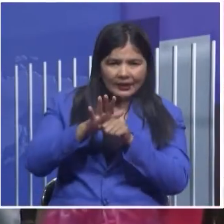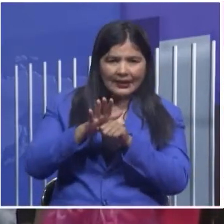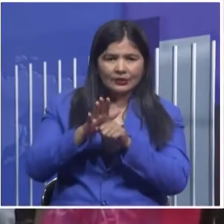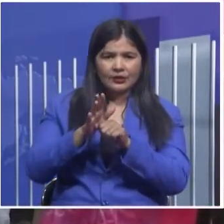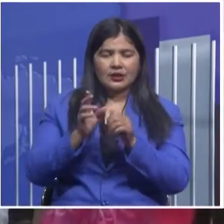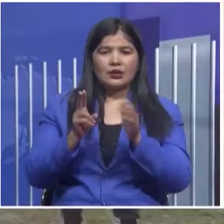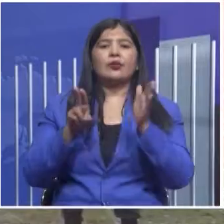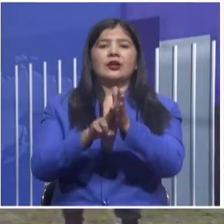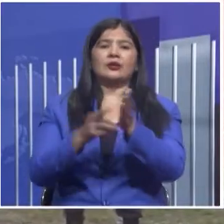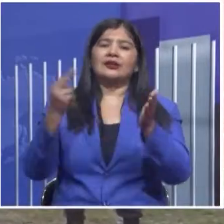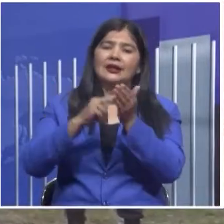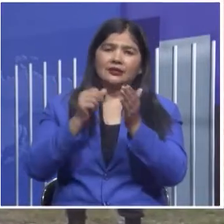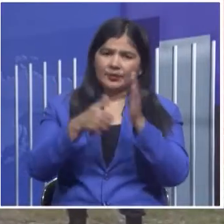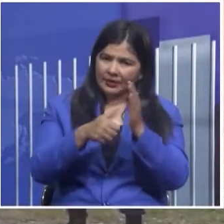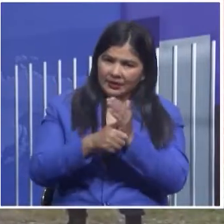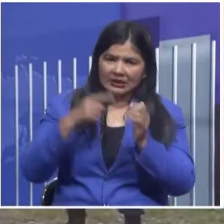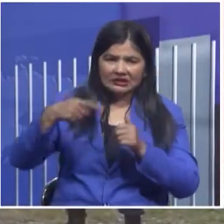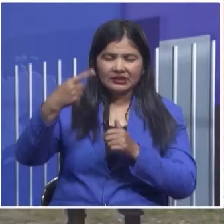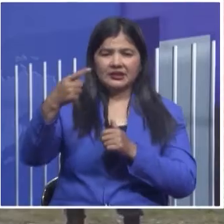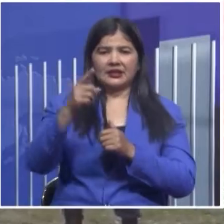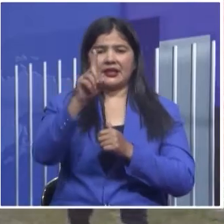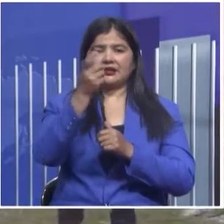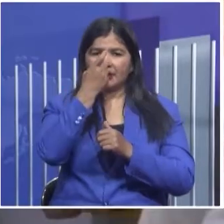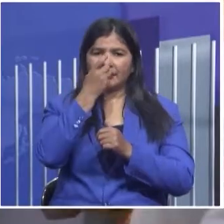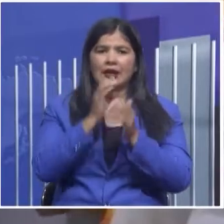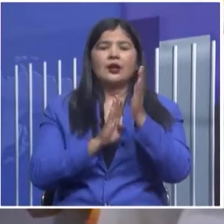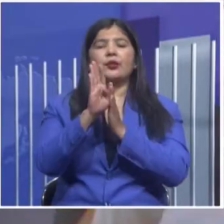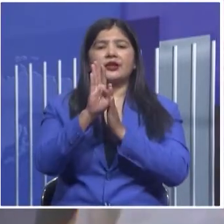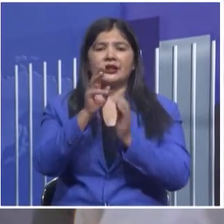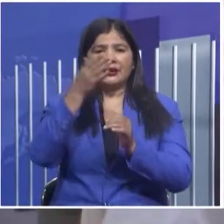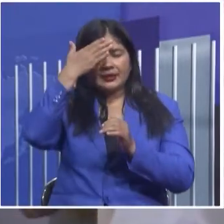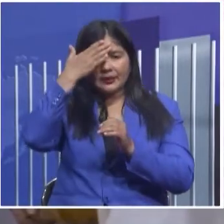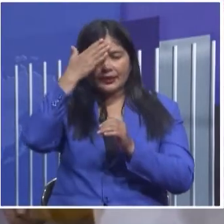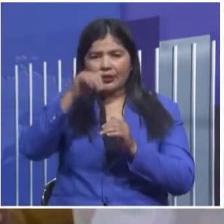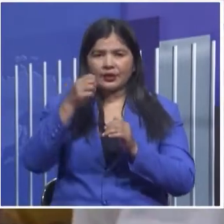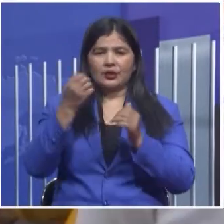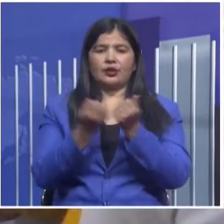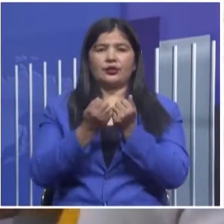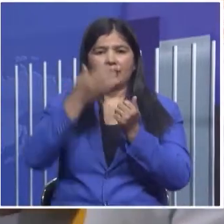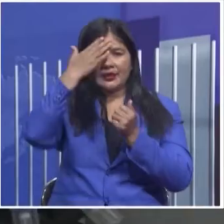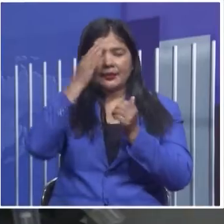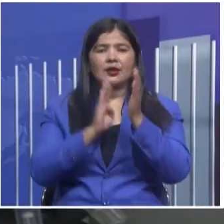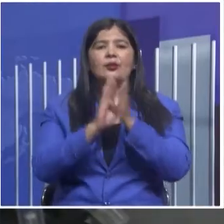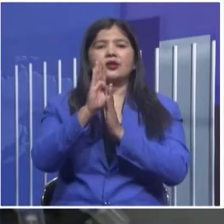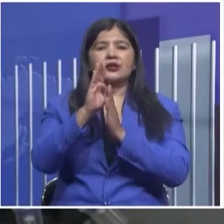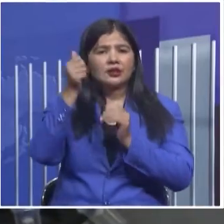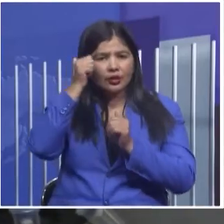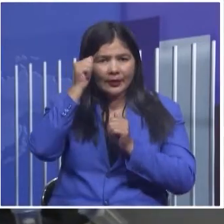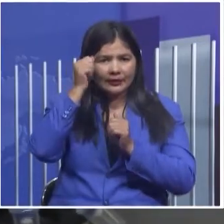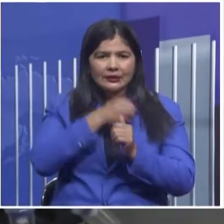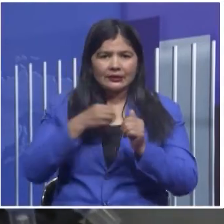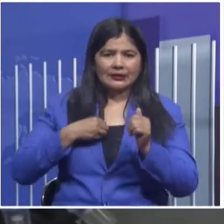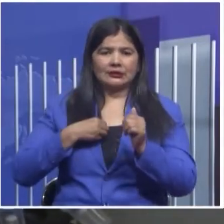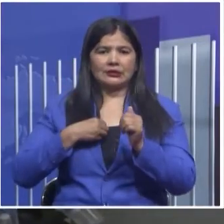तर परीक्षणका लागि दैनिक 100 भन्दा बढी बिरामीहरू आउने गरेको र बिरामी बढ्न सक्ने अनुमानमा चिकित्सकीय